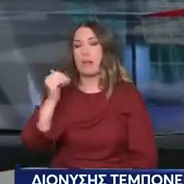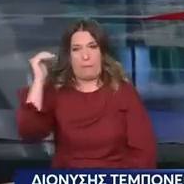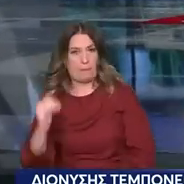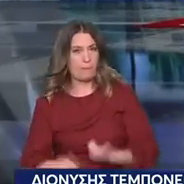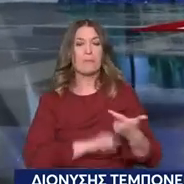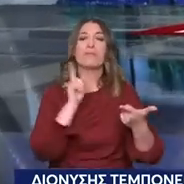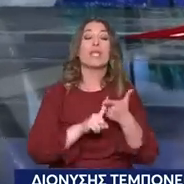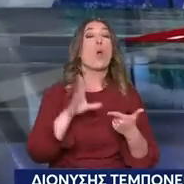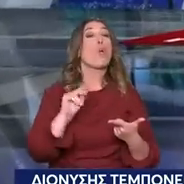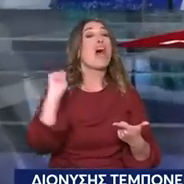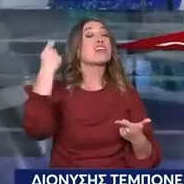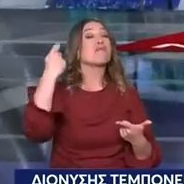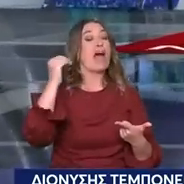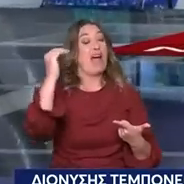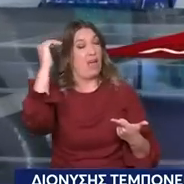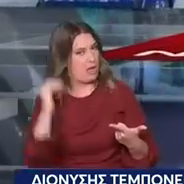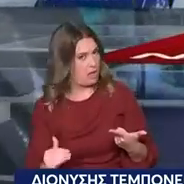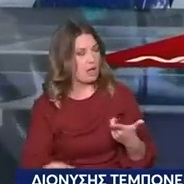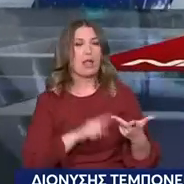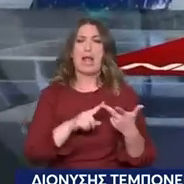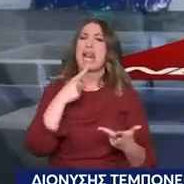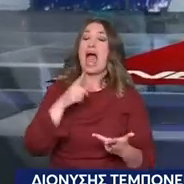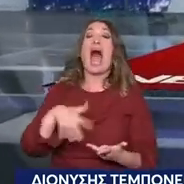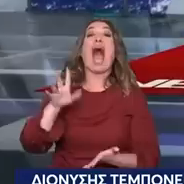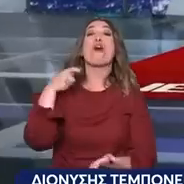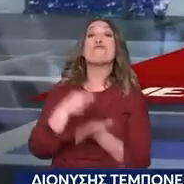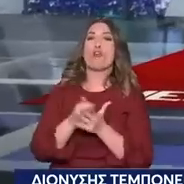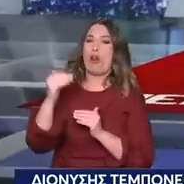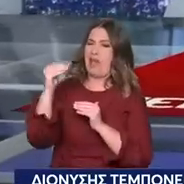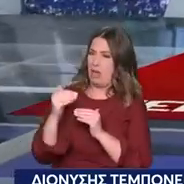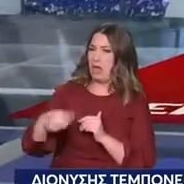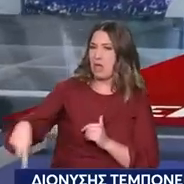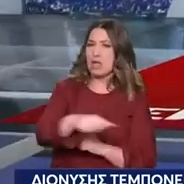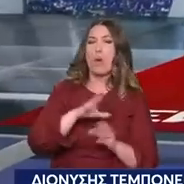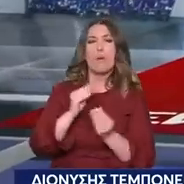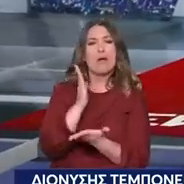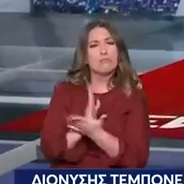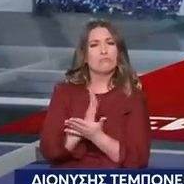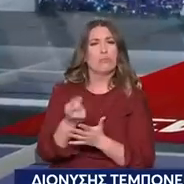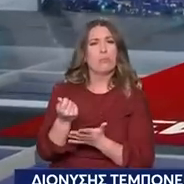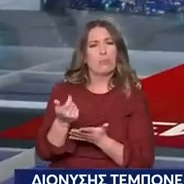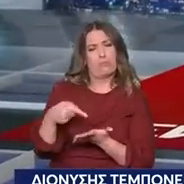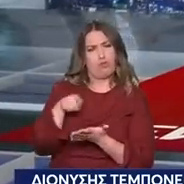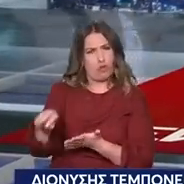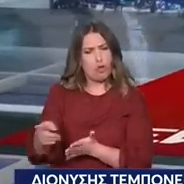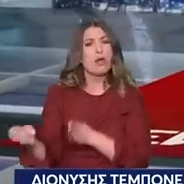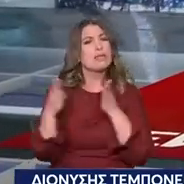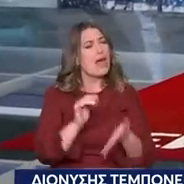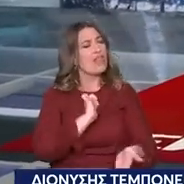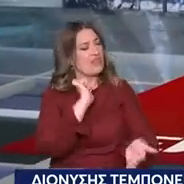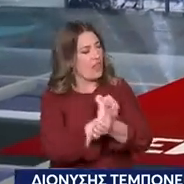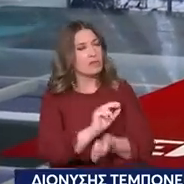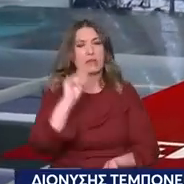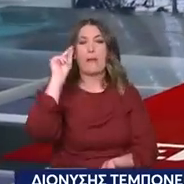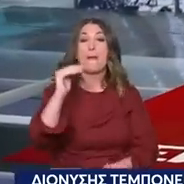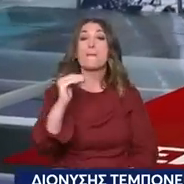του τέλους επιδεδεύματος. Λέμε ότι θα θεσπίσουμε το αφορολόγητο για τους μικρομεσαίους στα 10.000 ευρώ και έχουμε υποσχεθεί και δεσμευτεί για